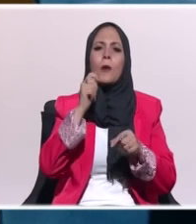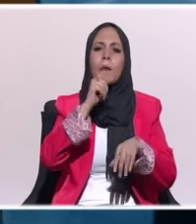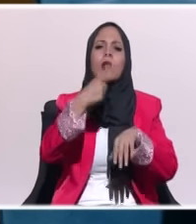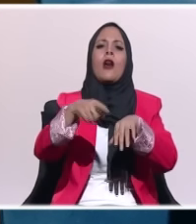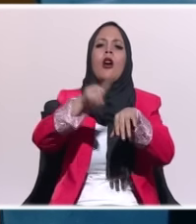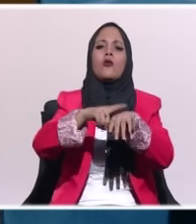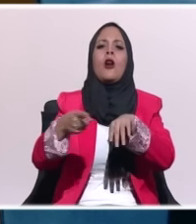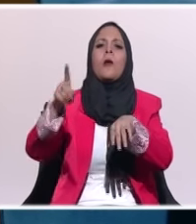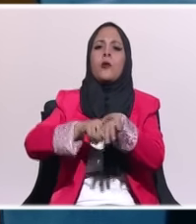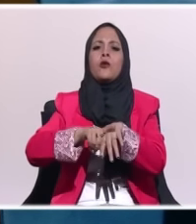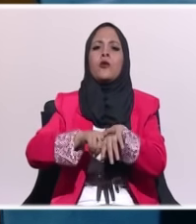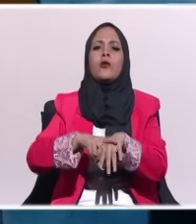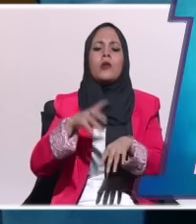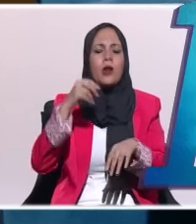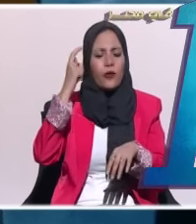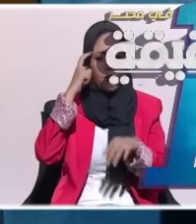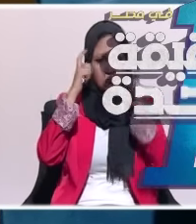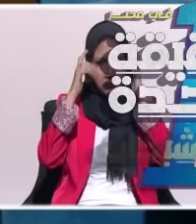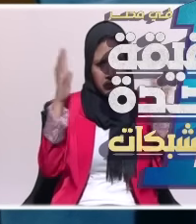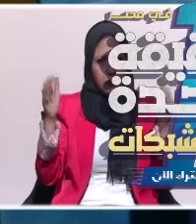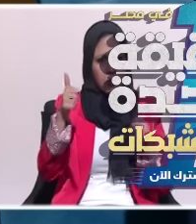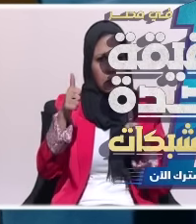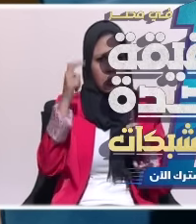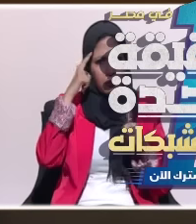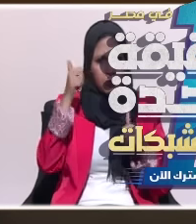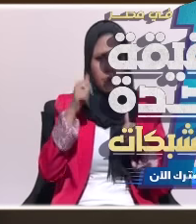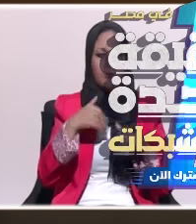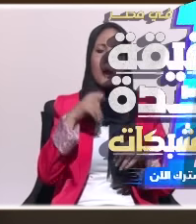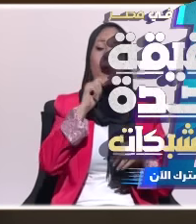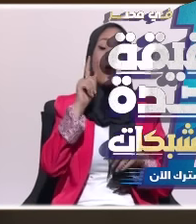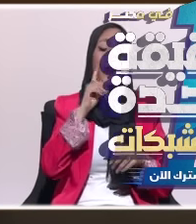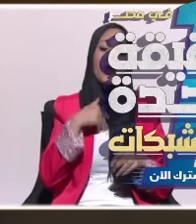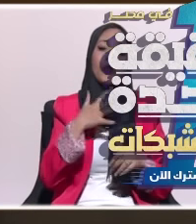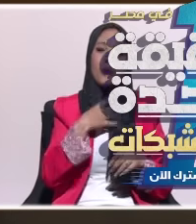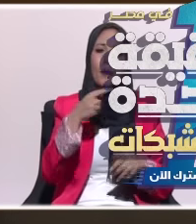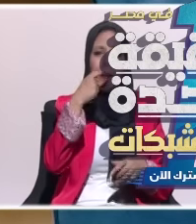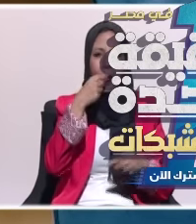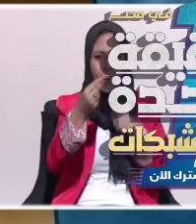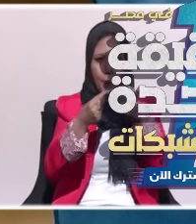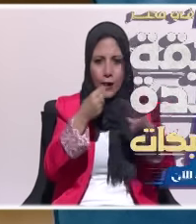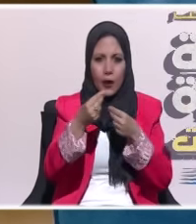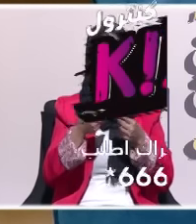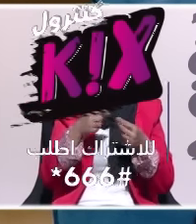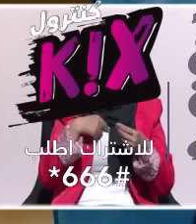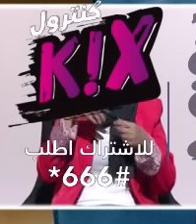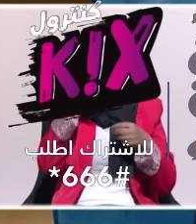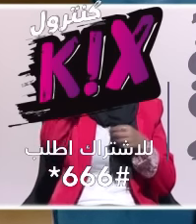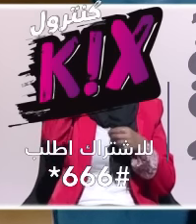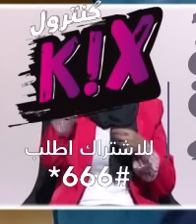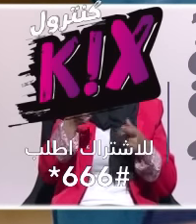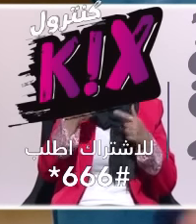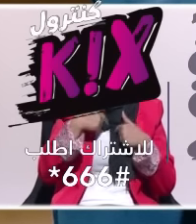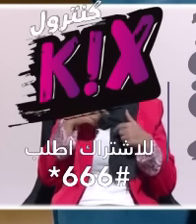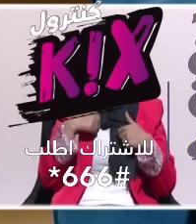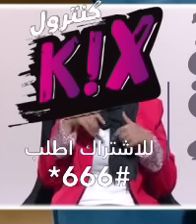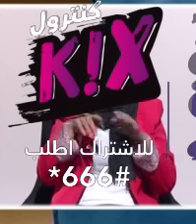دبلوماسيه قوي، مثقفه قوي عن امي كمان، امي ست طيبه، بتناقش معاها فبقول لها ستي اعتبريني